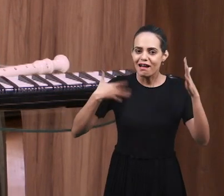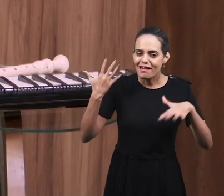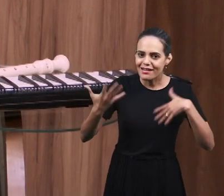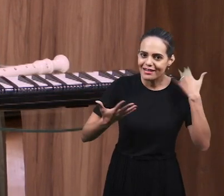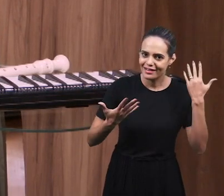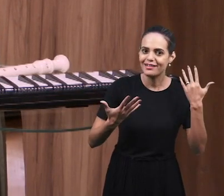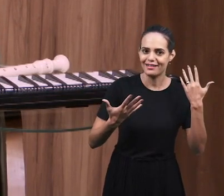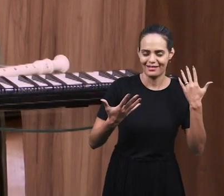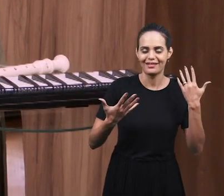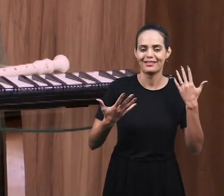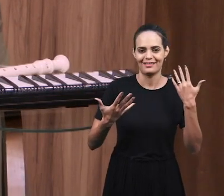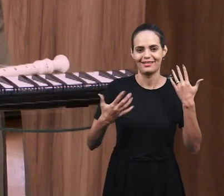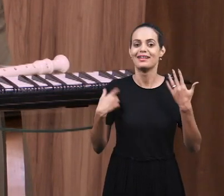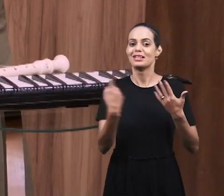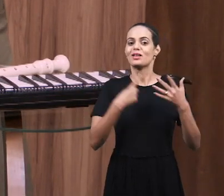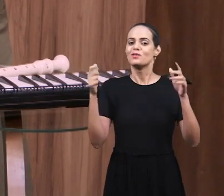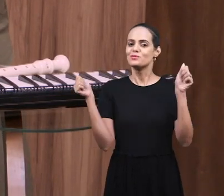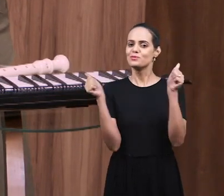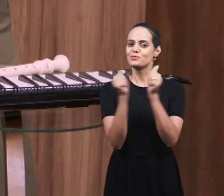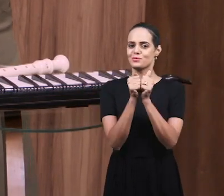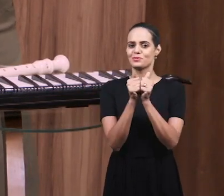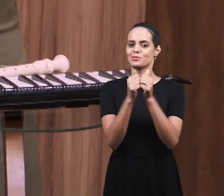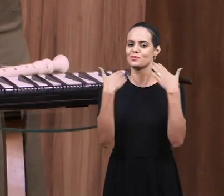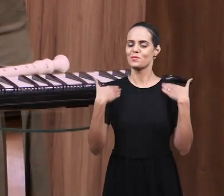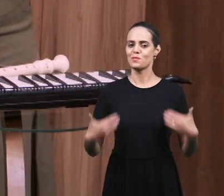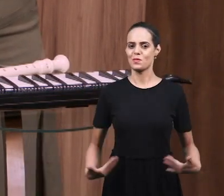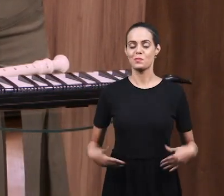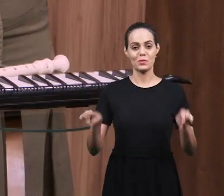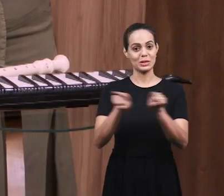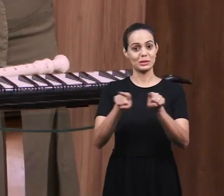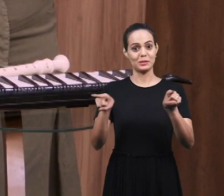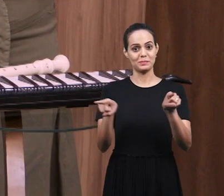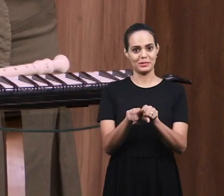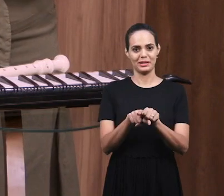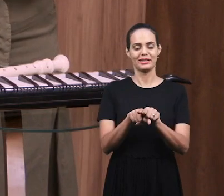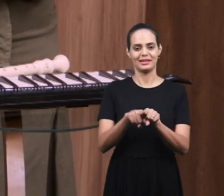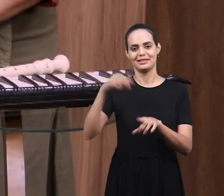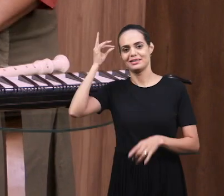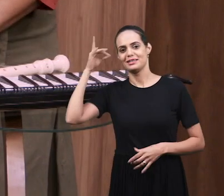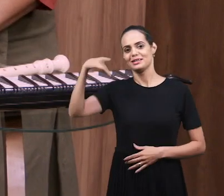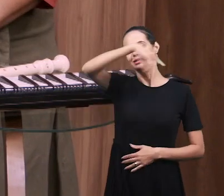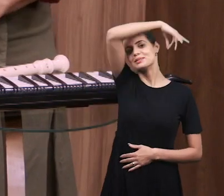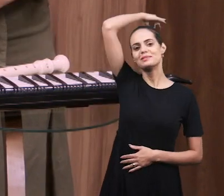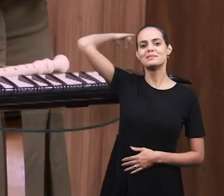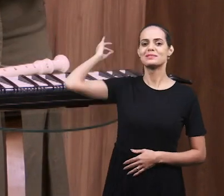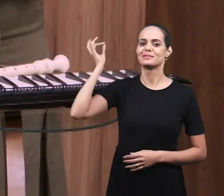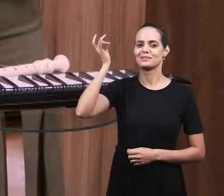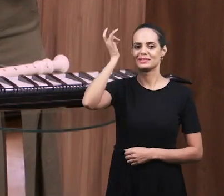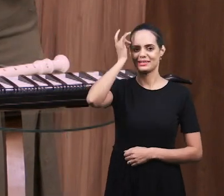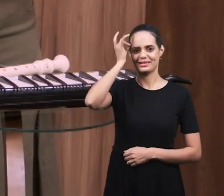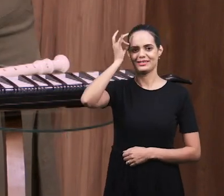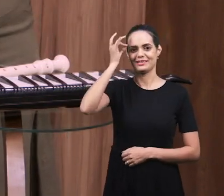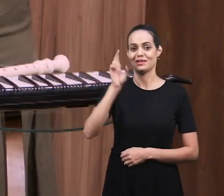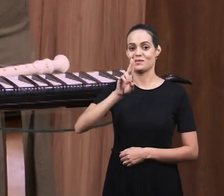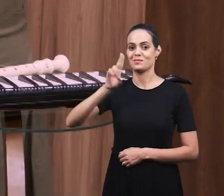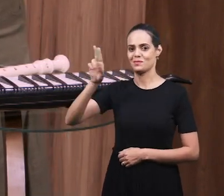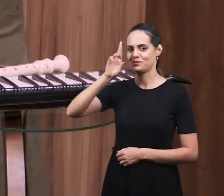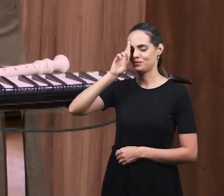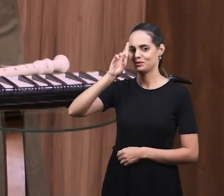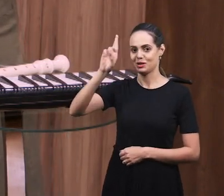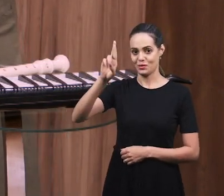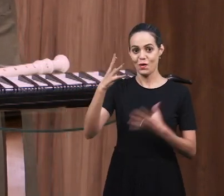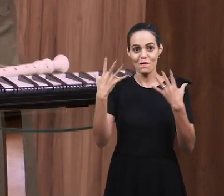une joie pour nous. Nous sommes tous ensemble dans un seul corps, un seul esprit, dans l'adoration de notre Seigneur. Nous